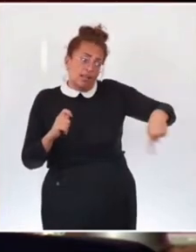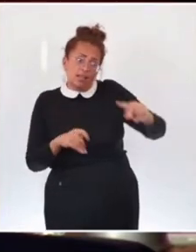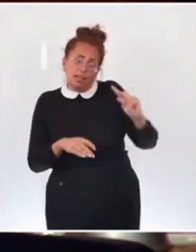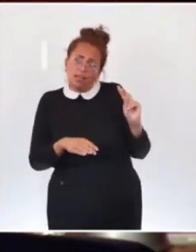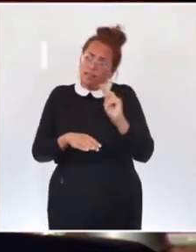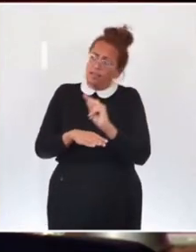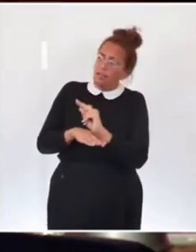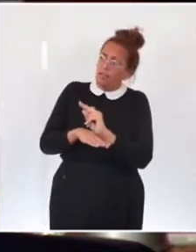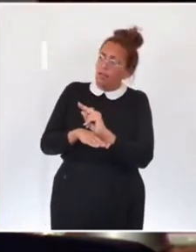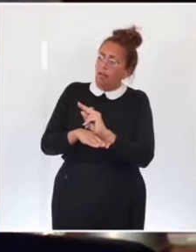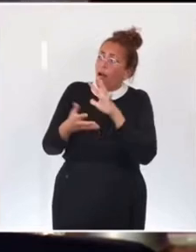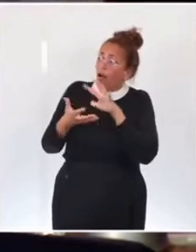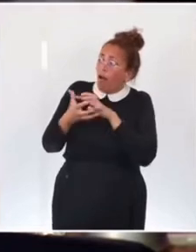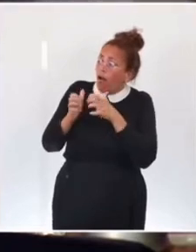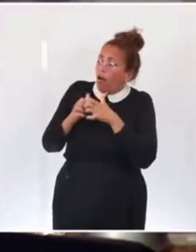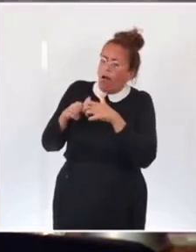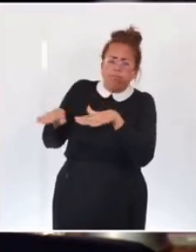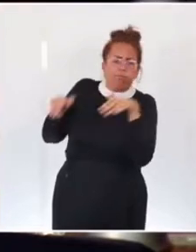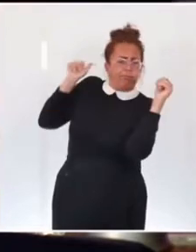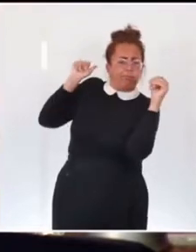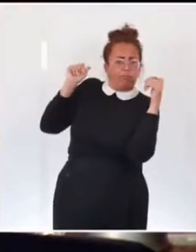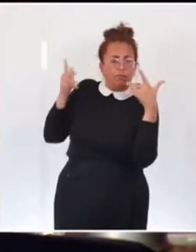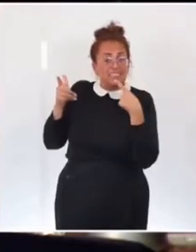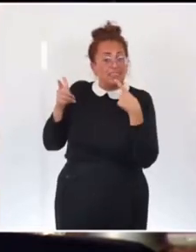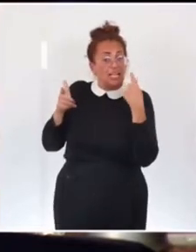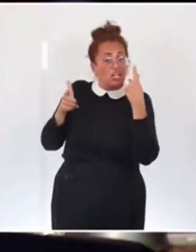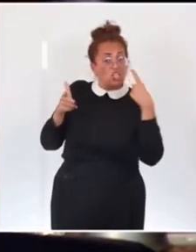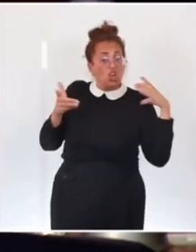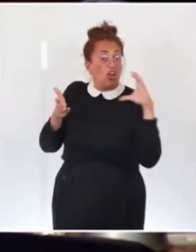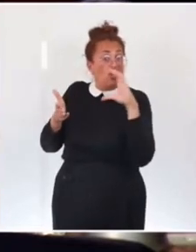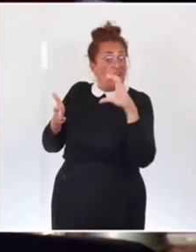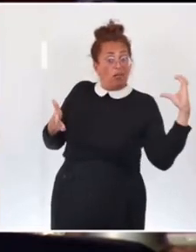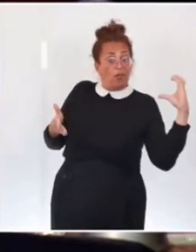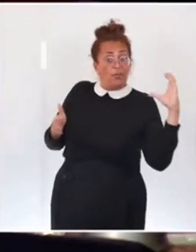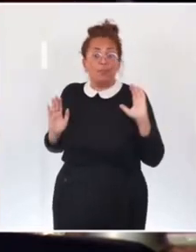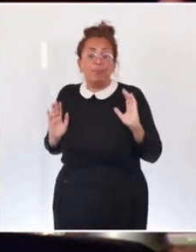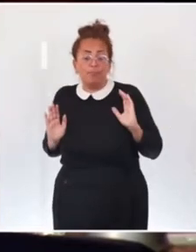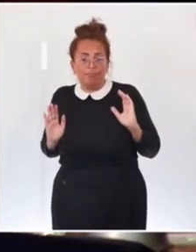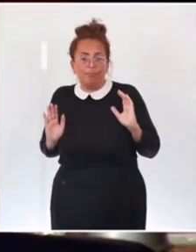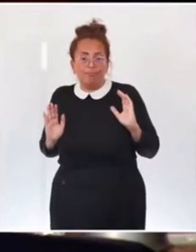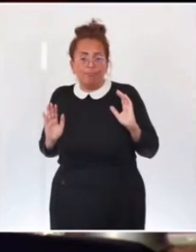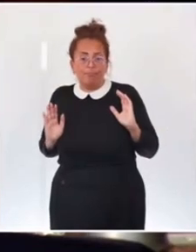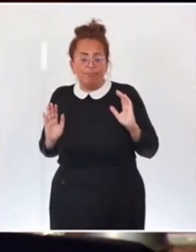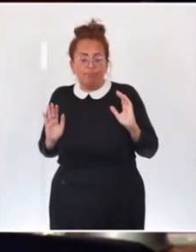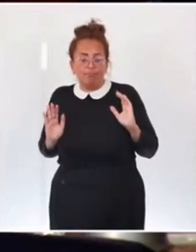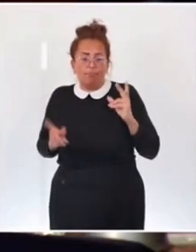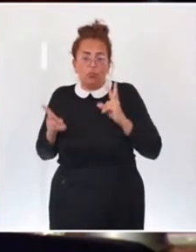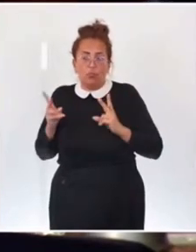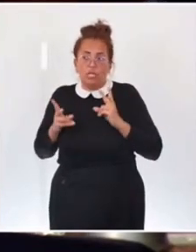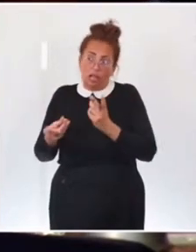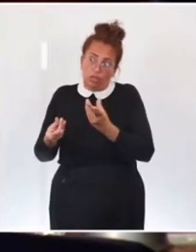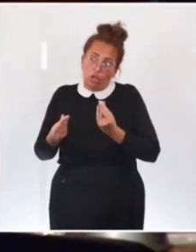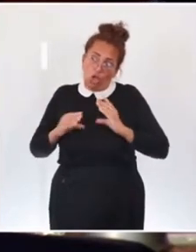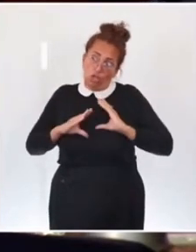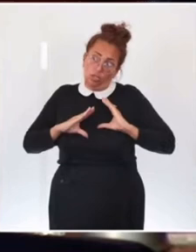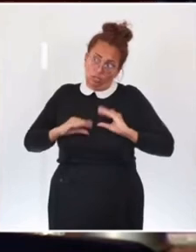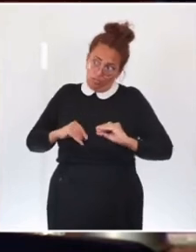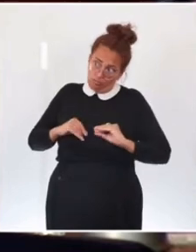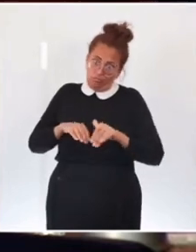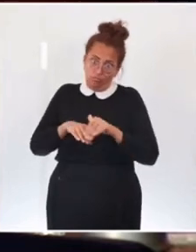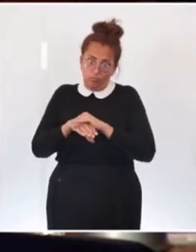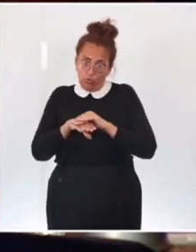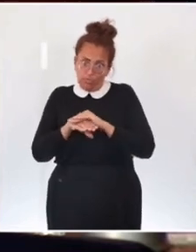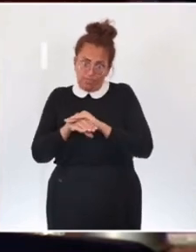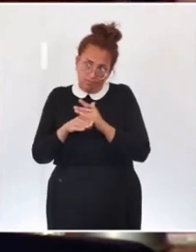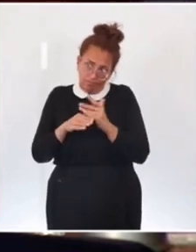ou appréciable d'investir dans notre ville. Et là encore, ce n'est pas le chemin que l'on veut prendre. Donc rassurez-nous sur 1, les motifs, 2, sur le fait que vous avez envie